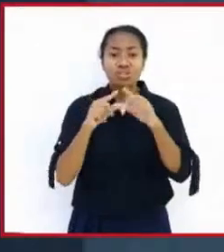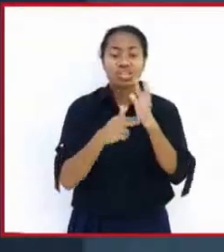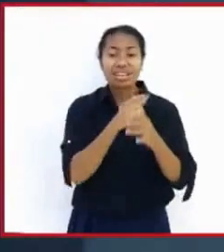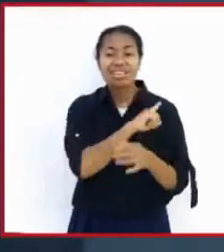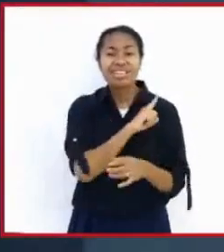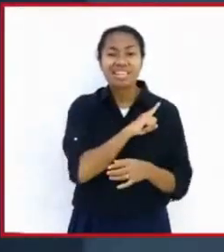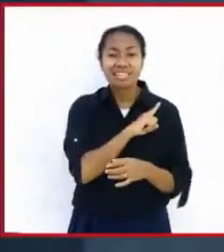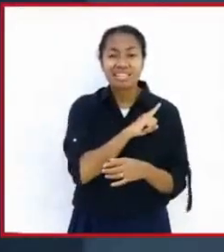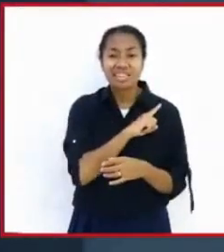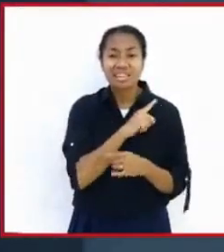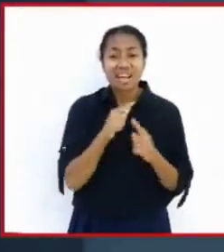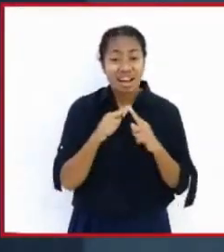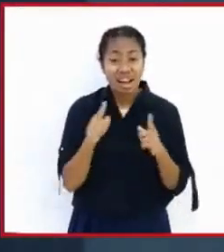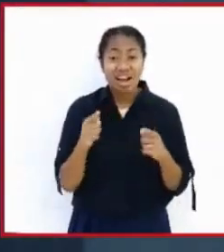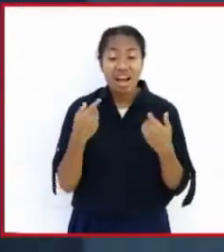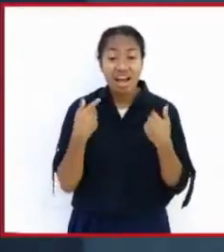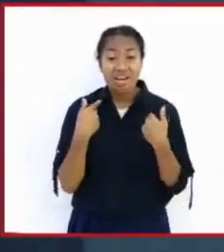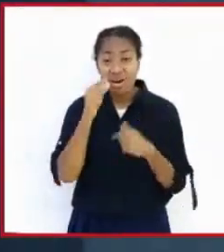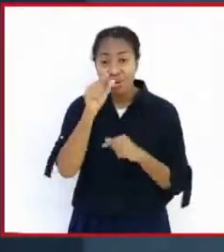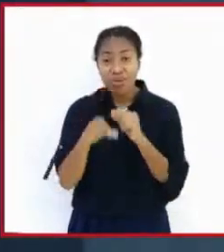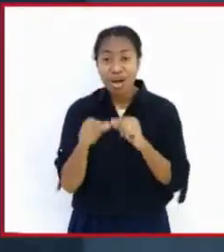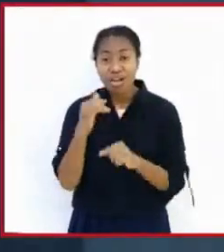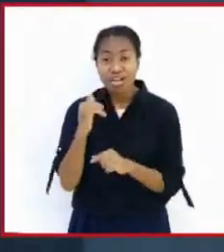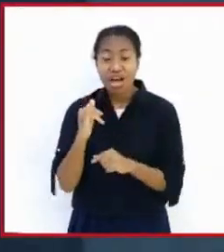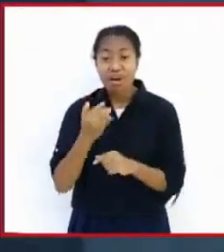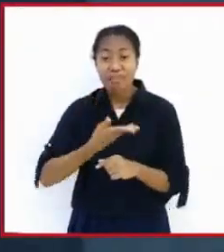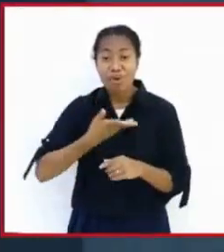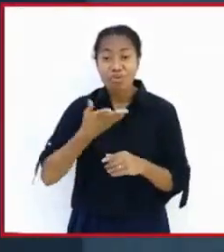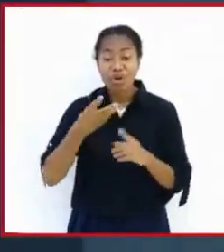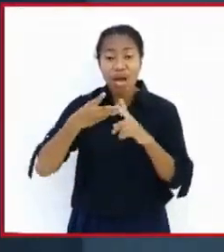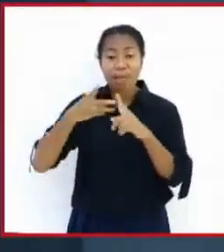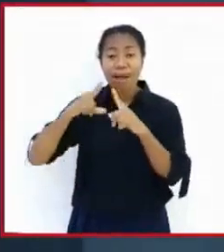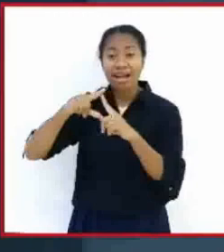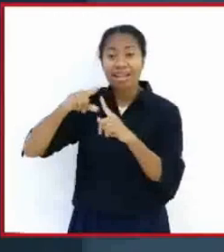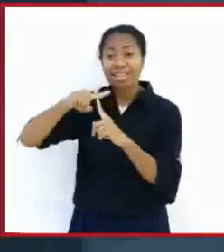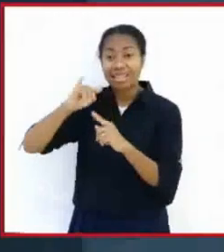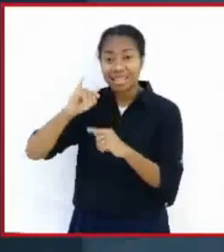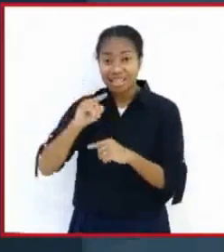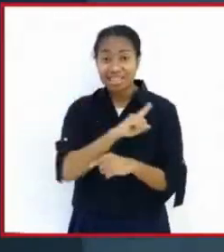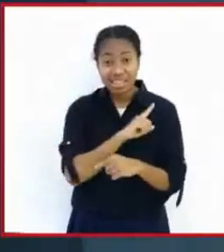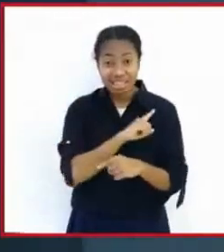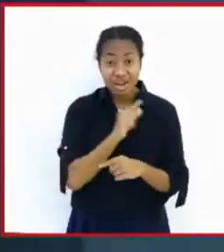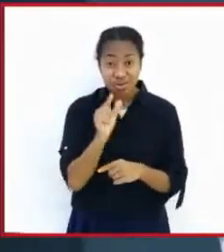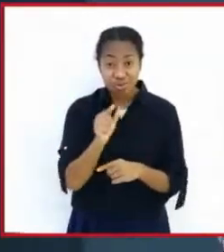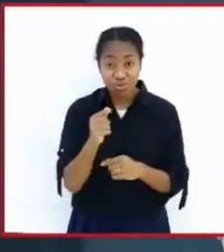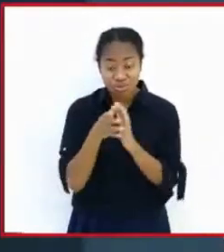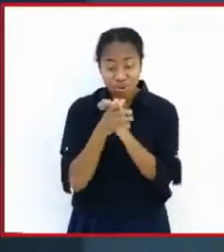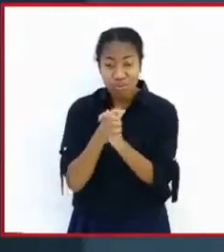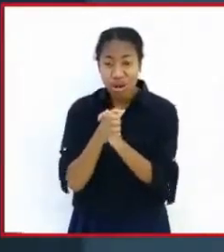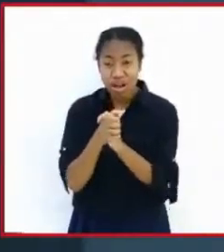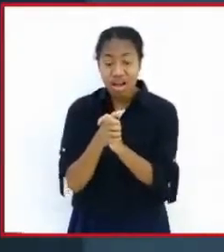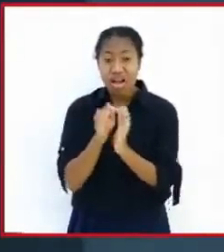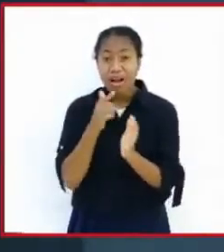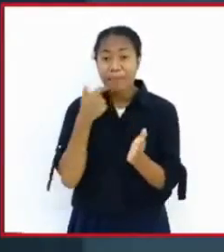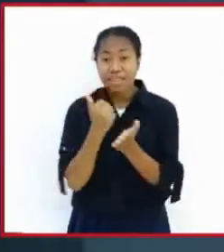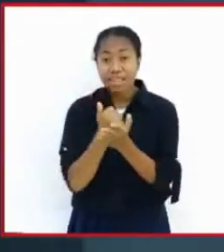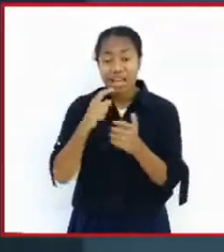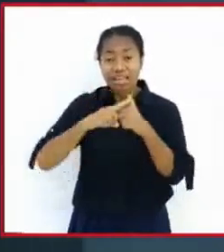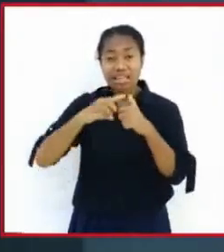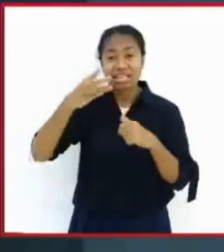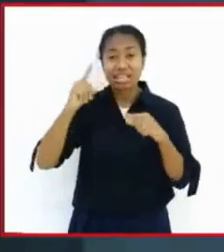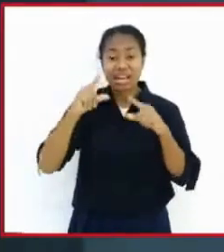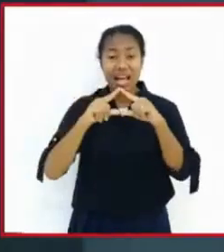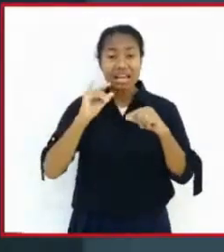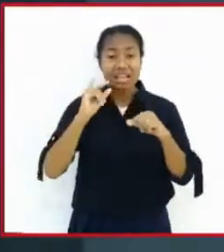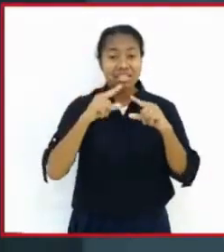sendiri ada orang juga yang membuktikan dirinya berdoa untuk kepentingan Kerajaan Allah